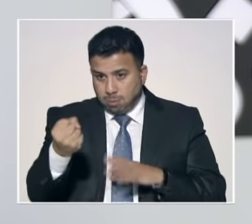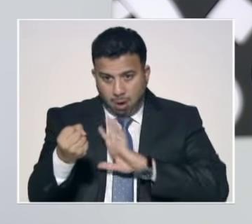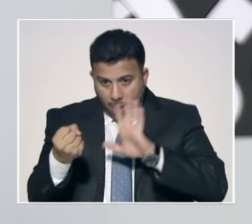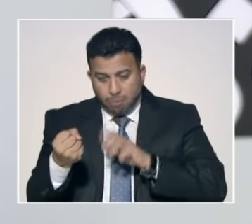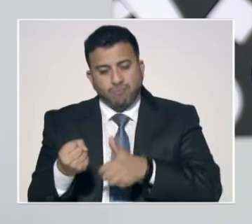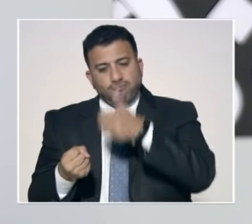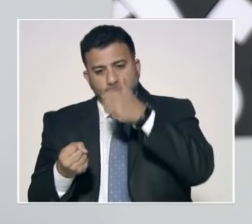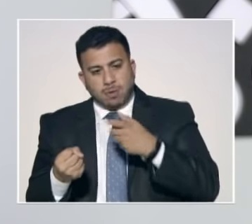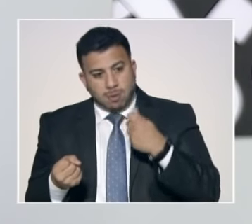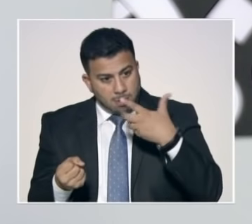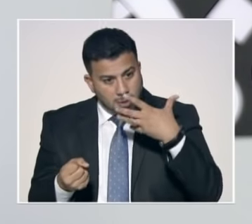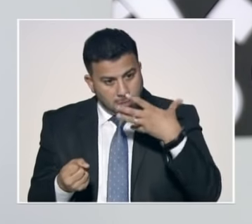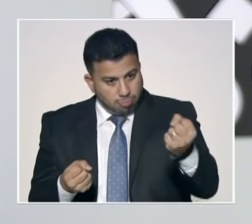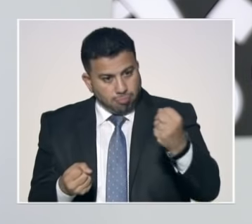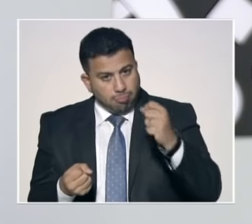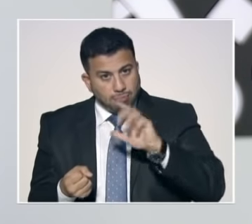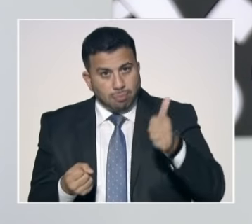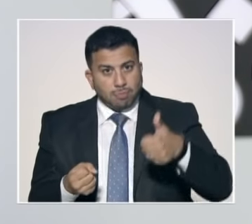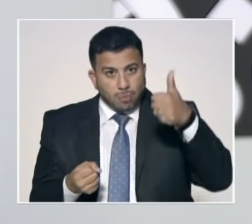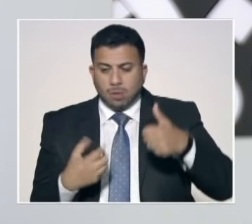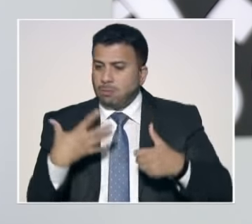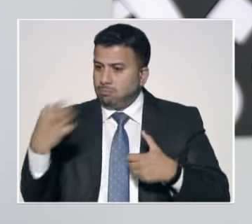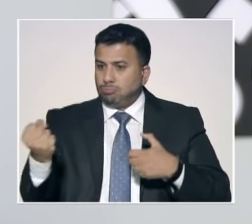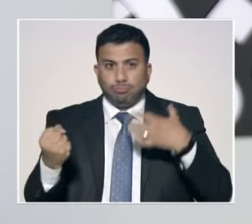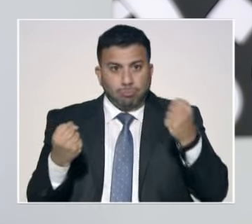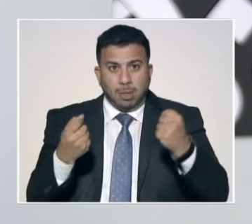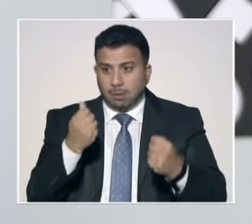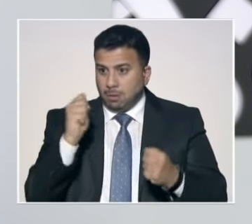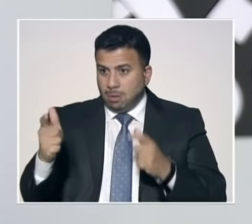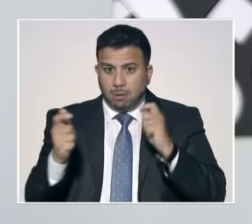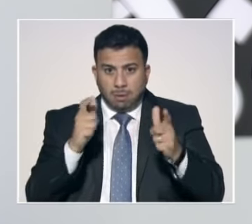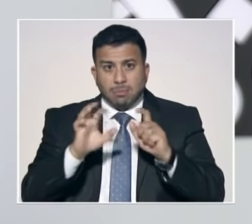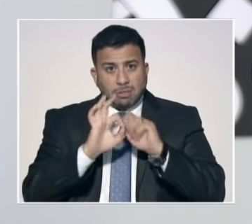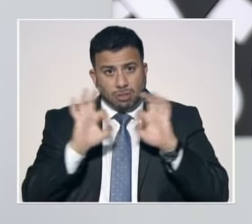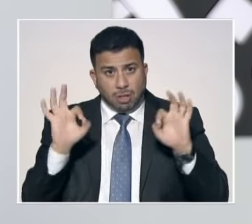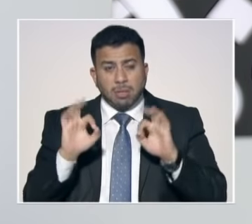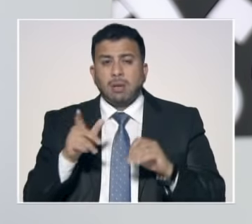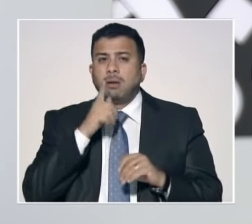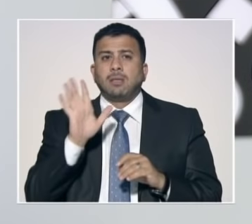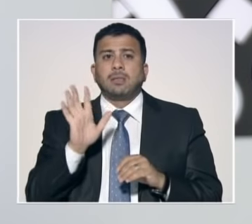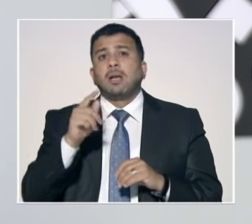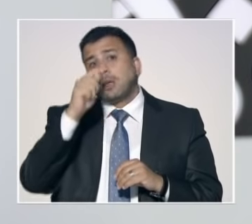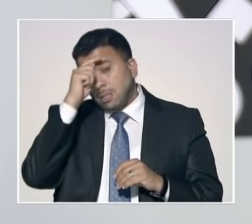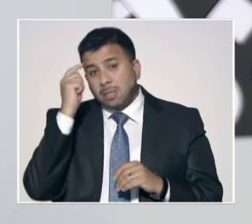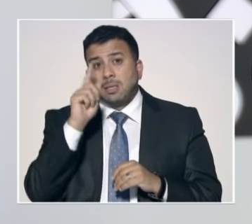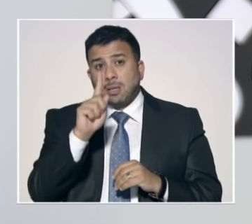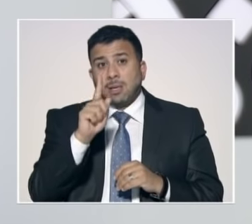في واقع الأمر بأن بالنسبة للابن الذي توفي قبلها، فهذا